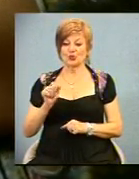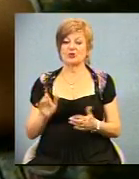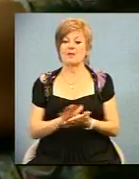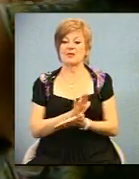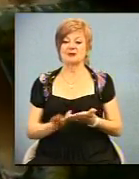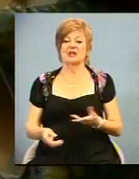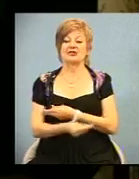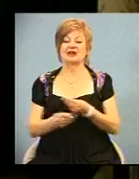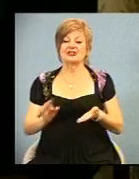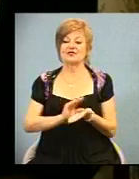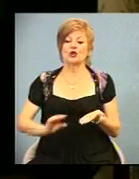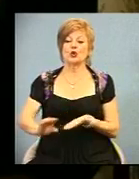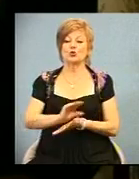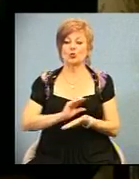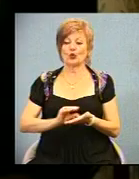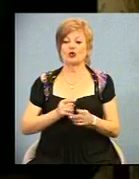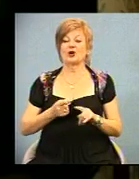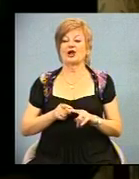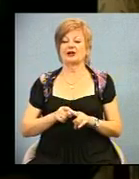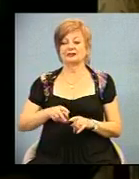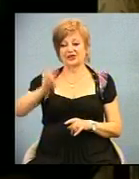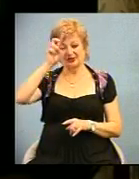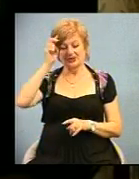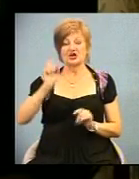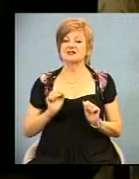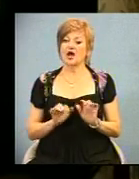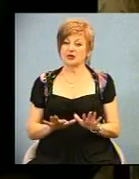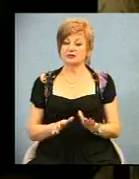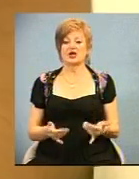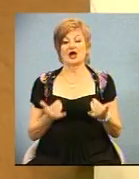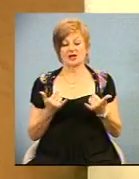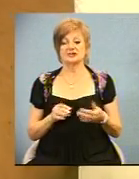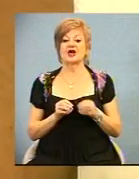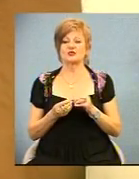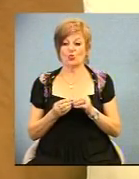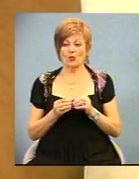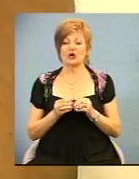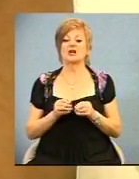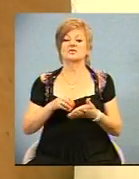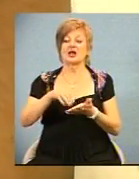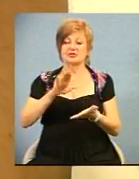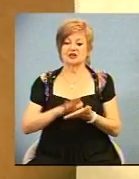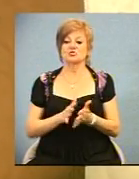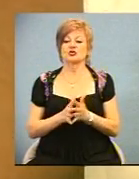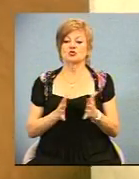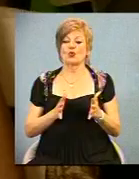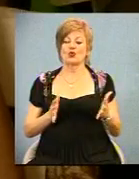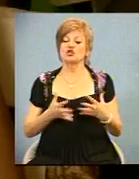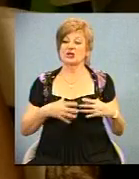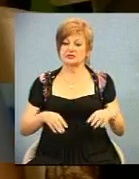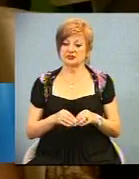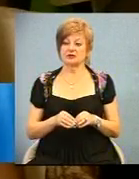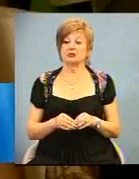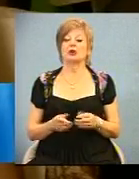безплатно роздавали тюнери в рамках державної соціальної акції. Нині ж проблеми в роботі обладнання фіксує дедалі більше родин. Буде